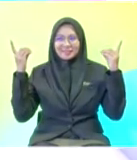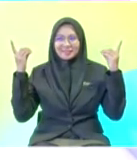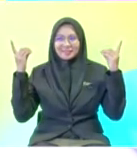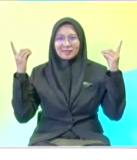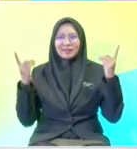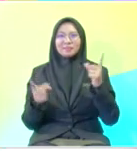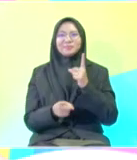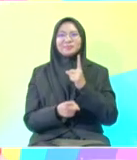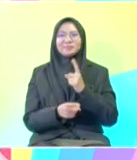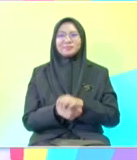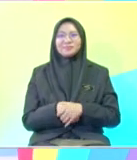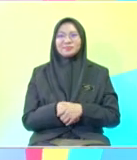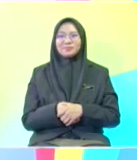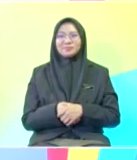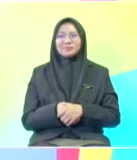sekali